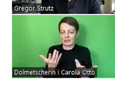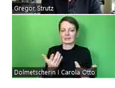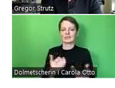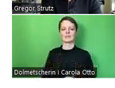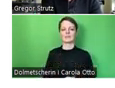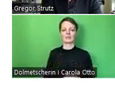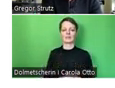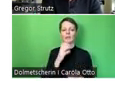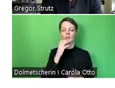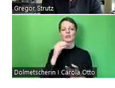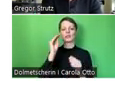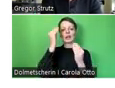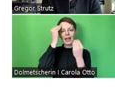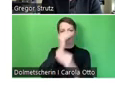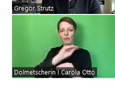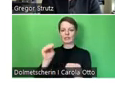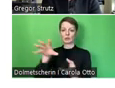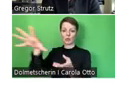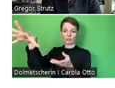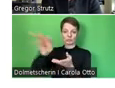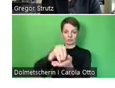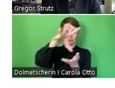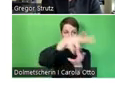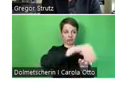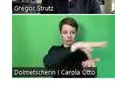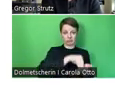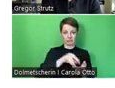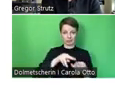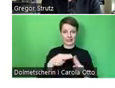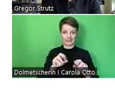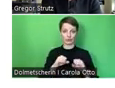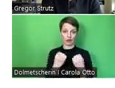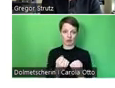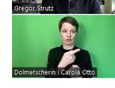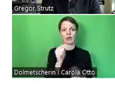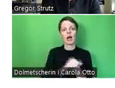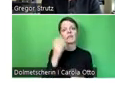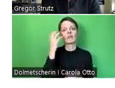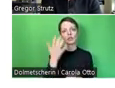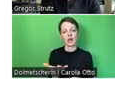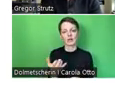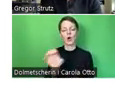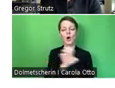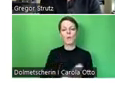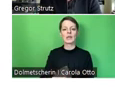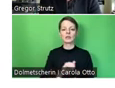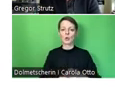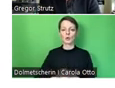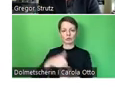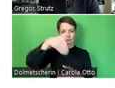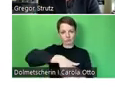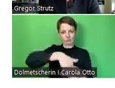zielgerichtet Informationen tatsächlich sammeln in den einzelnen Mitgliedstaaten. Sie können sich das vorstellen, die Europäische Union ist sehr